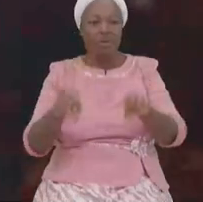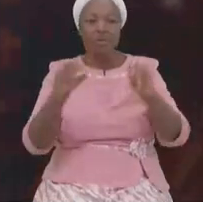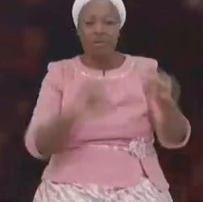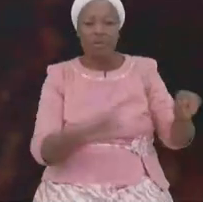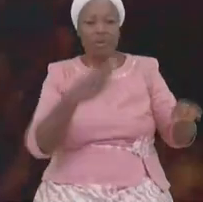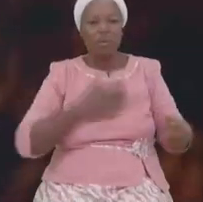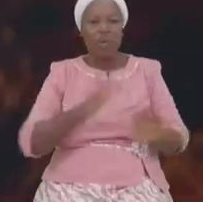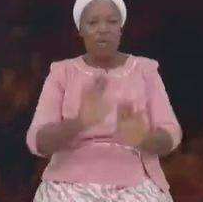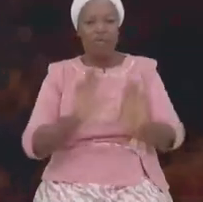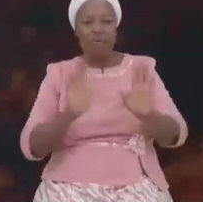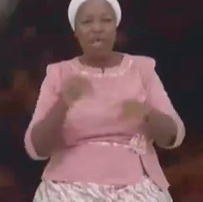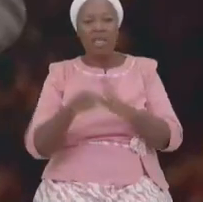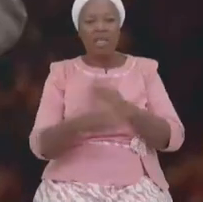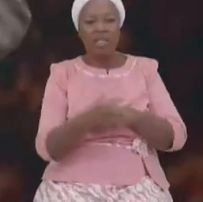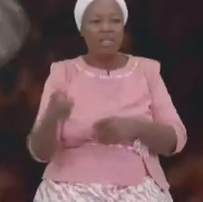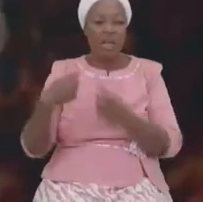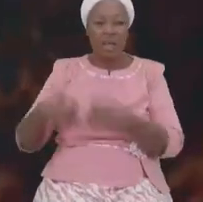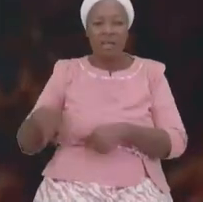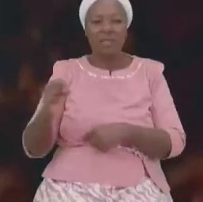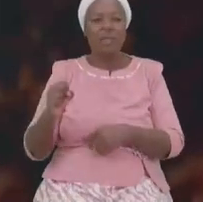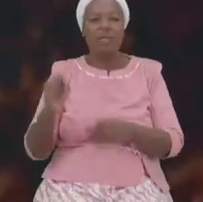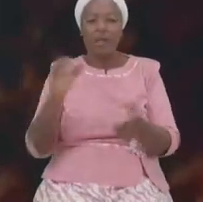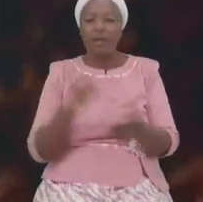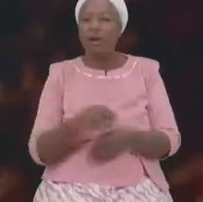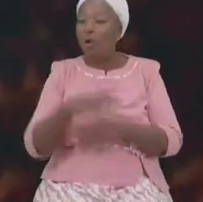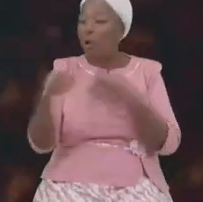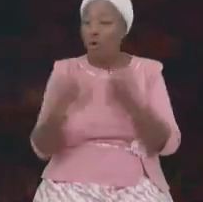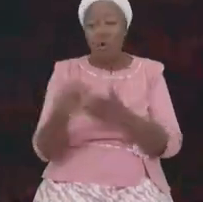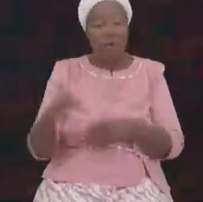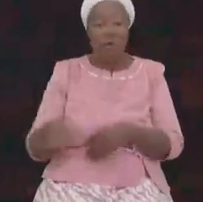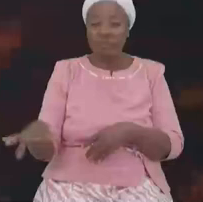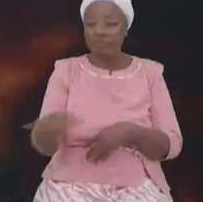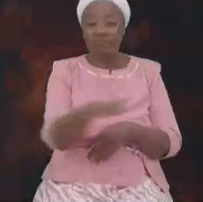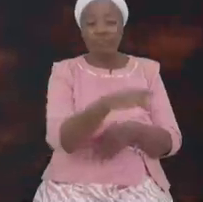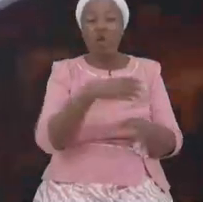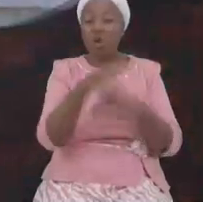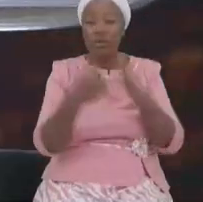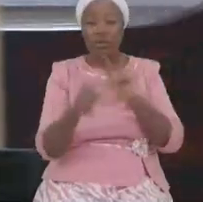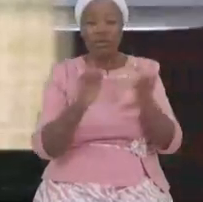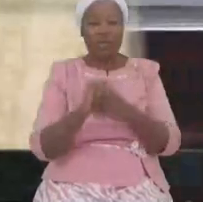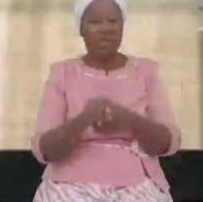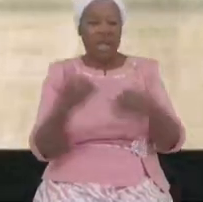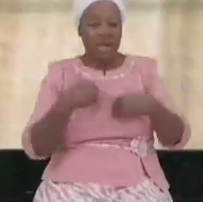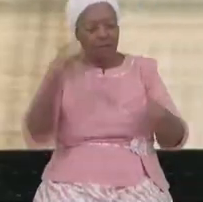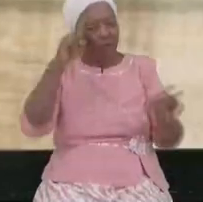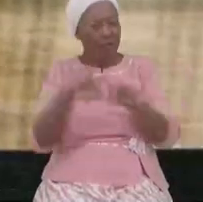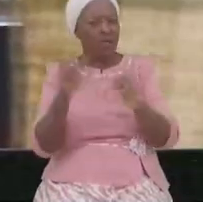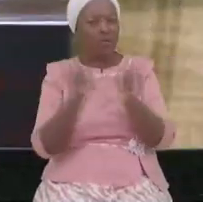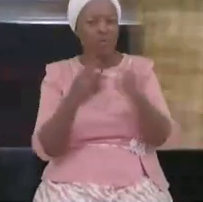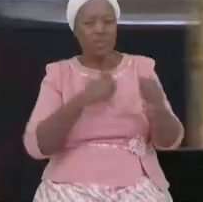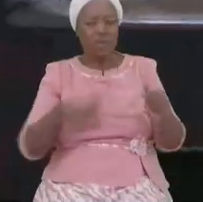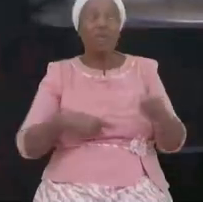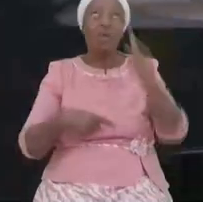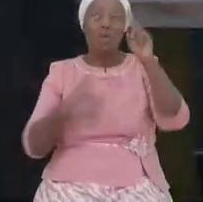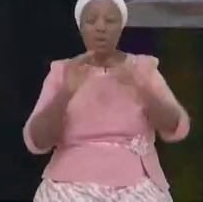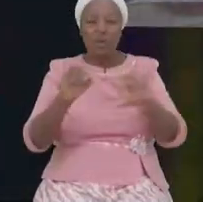dans leur cœur. Eux tous, tout le peuple qui est en alliance avec l'Éternel, il